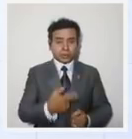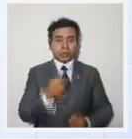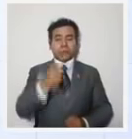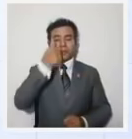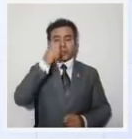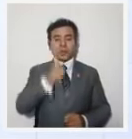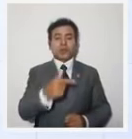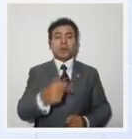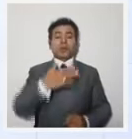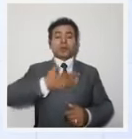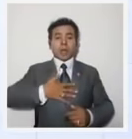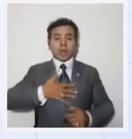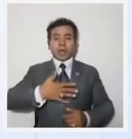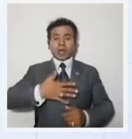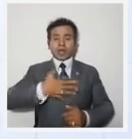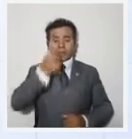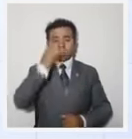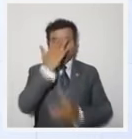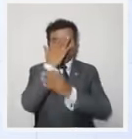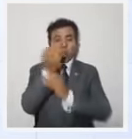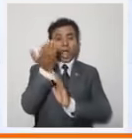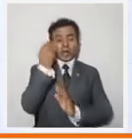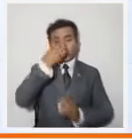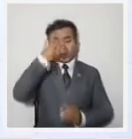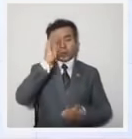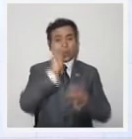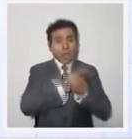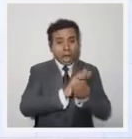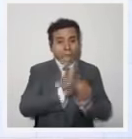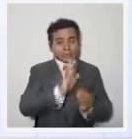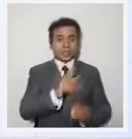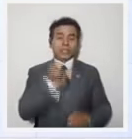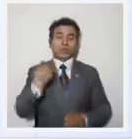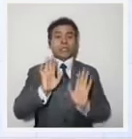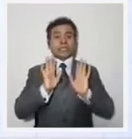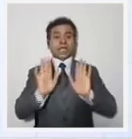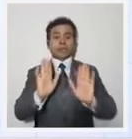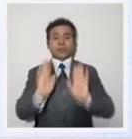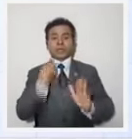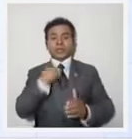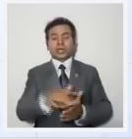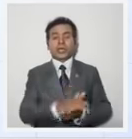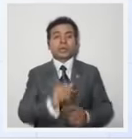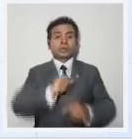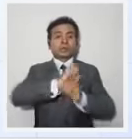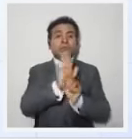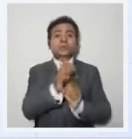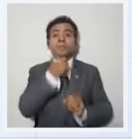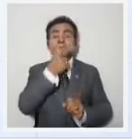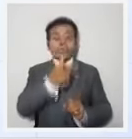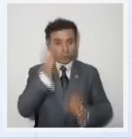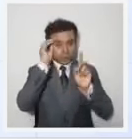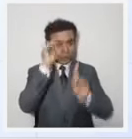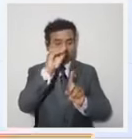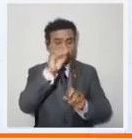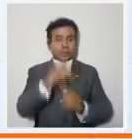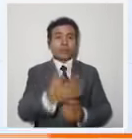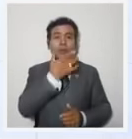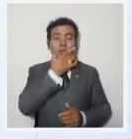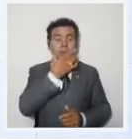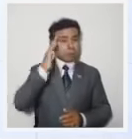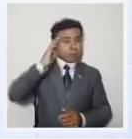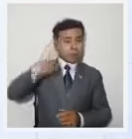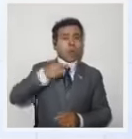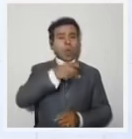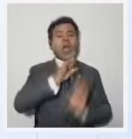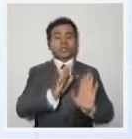যদি অসংক্রামক কোনো ব্যাধিতে ভুগে থাকেন সেই বিষয়টাও আমাদের যেমন চিকিৎসা চালিয়ে যেতে হবে, এবং তারা যেন কোভিড বিষয়ে